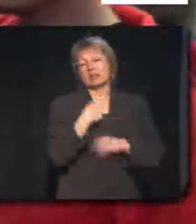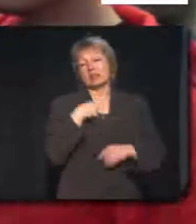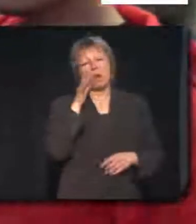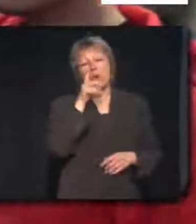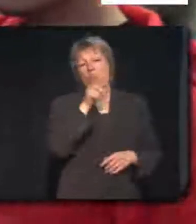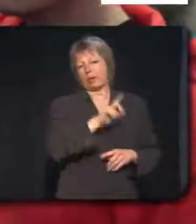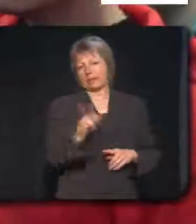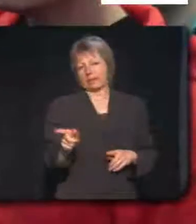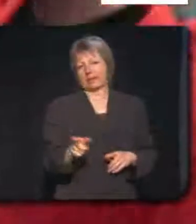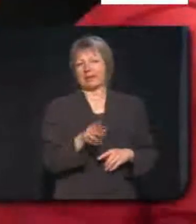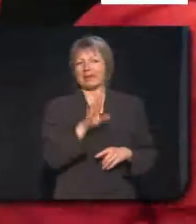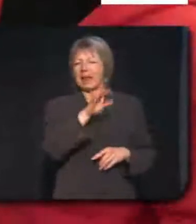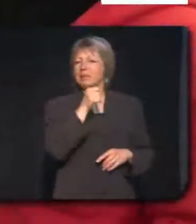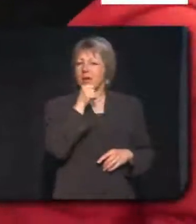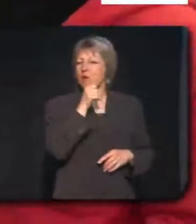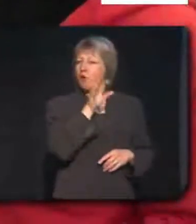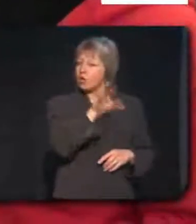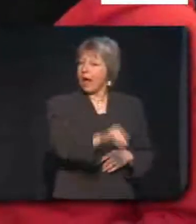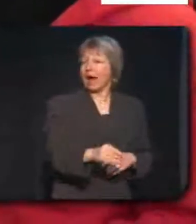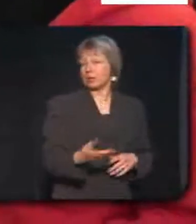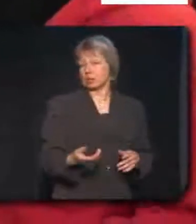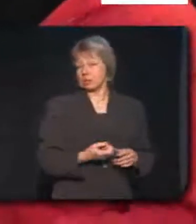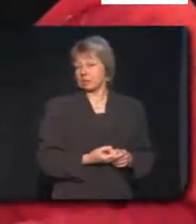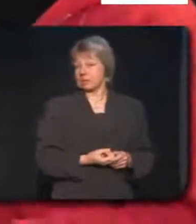dein Mikro ist immer noch aus